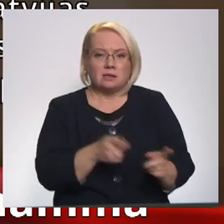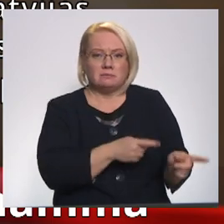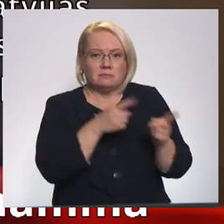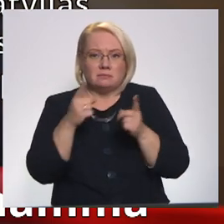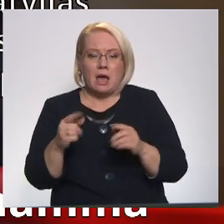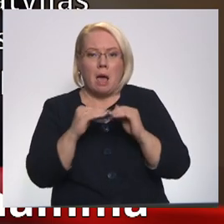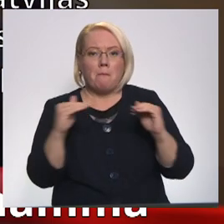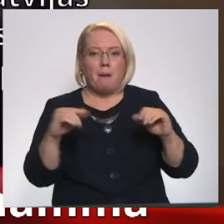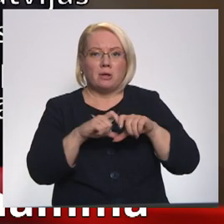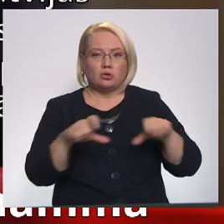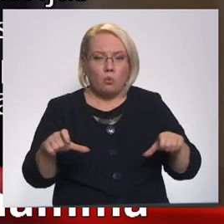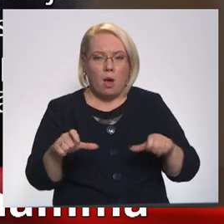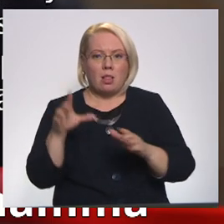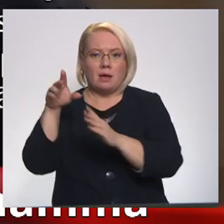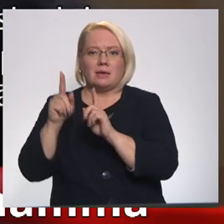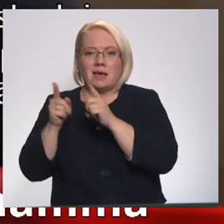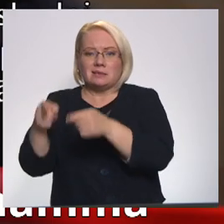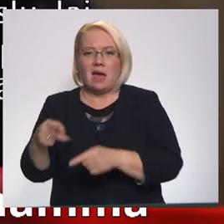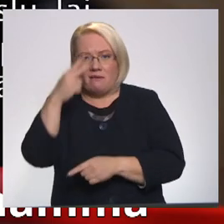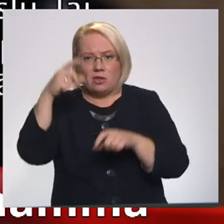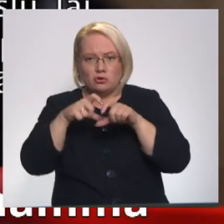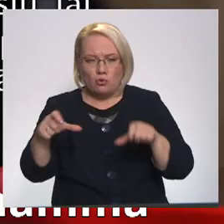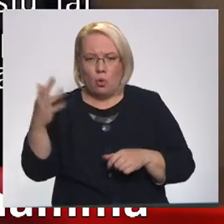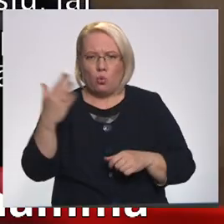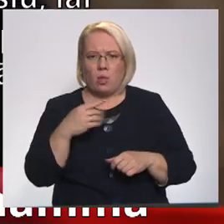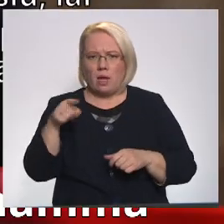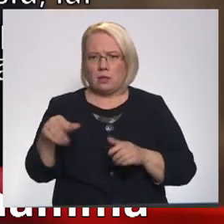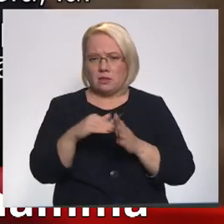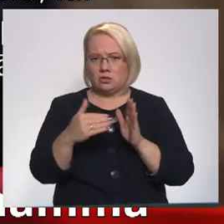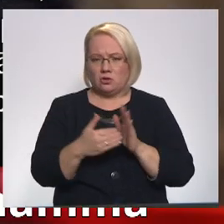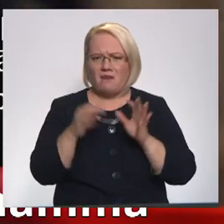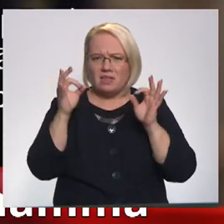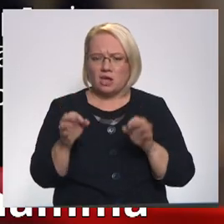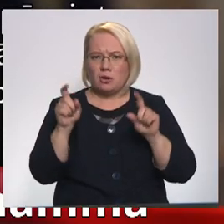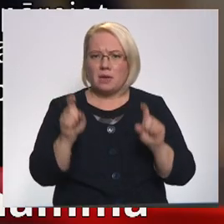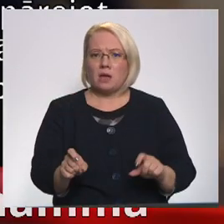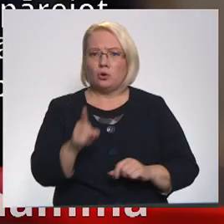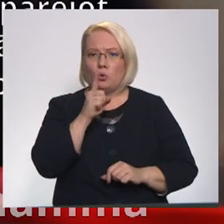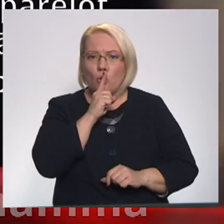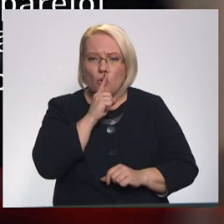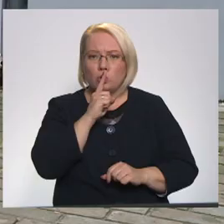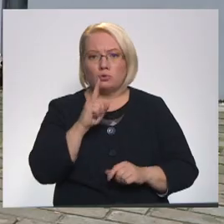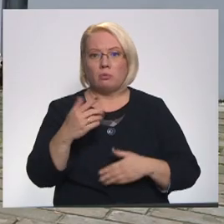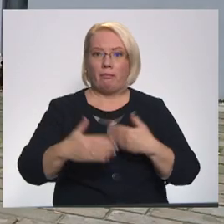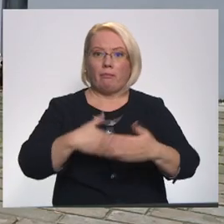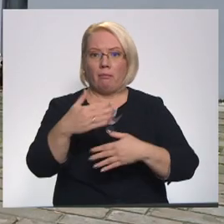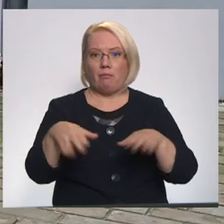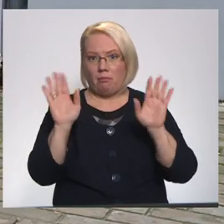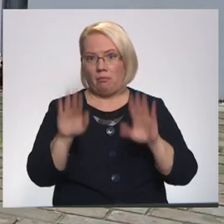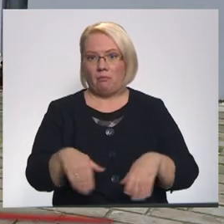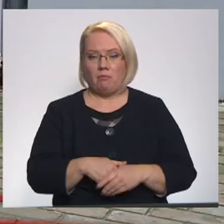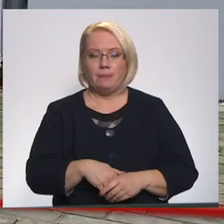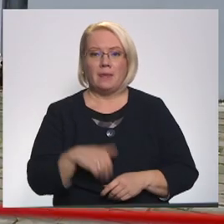uz vidusskolu nonāk šādā situācijā? Vai tiešām vienīgā izeja ir sēdēt klusu un plūst pa straumei? Ko